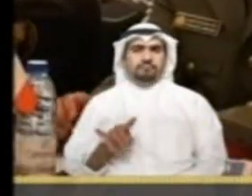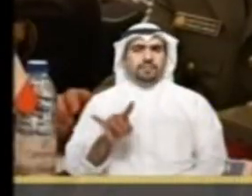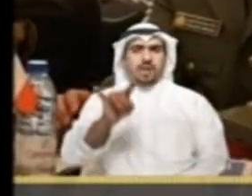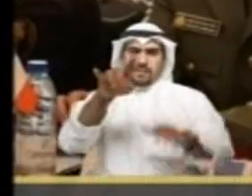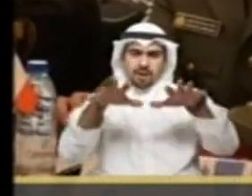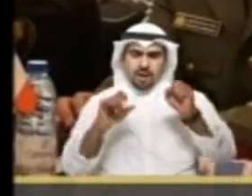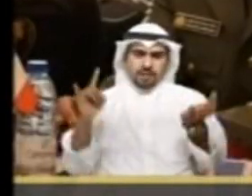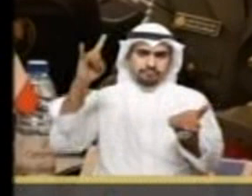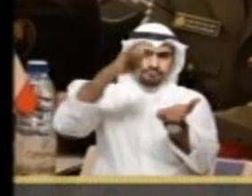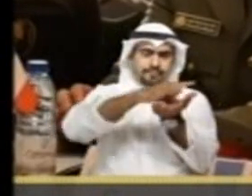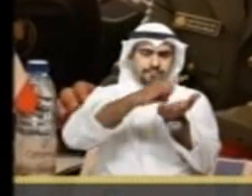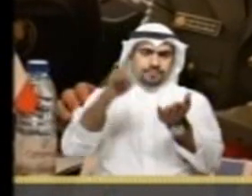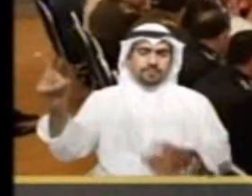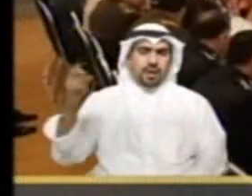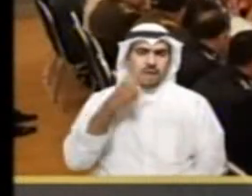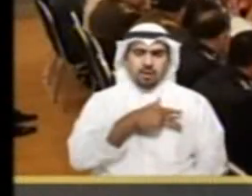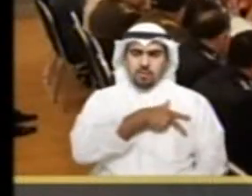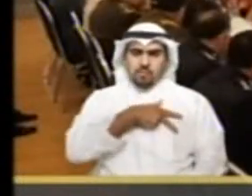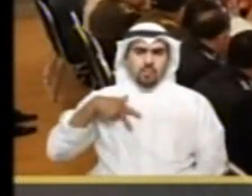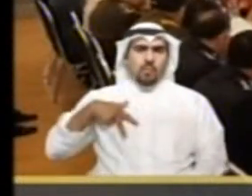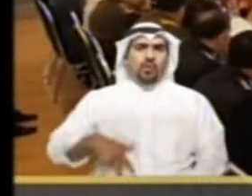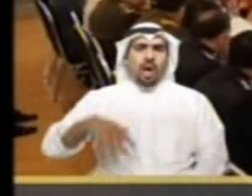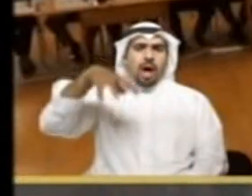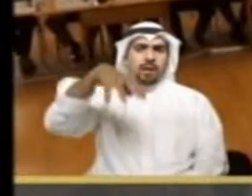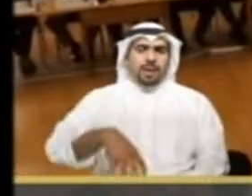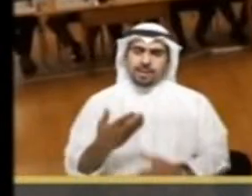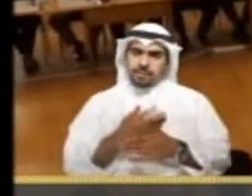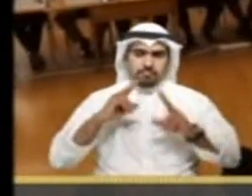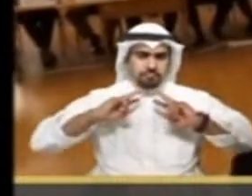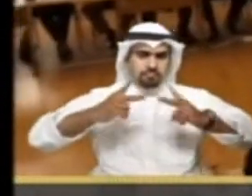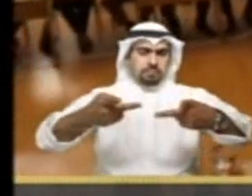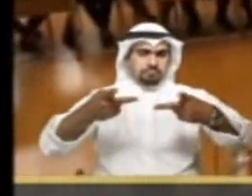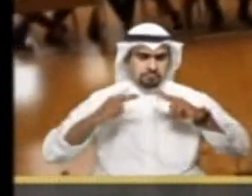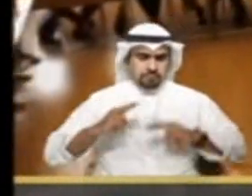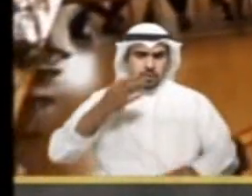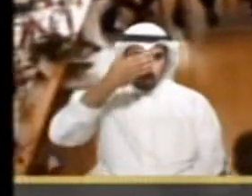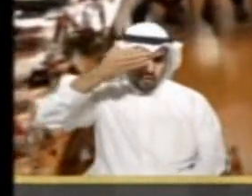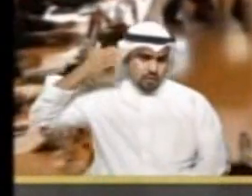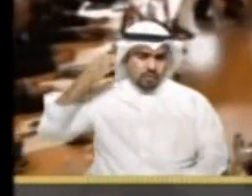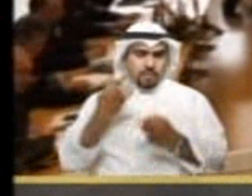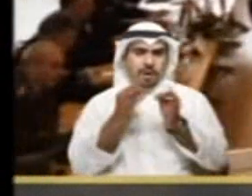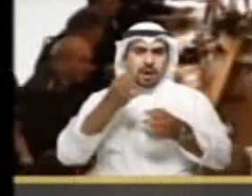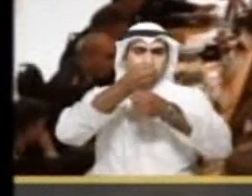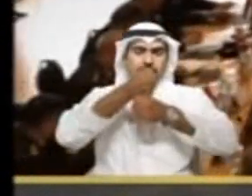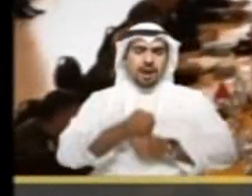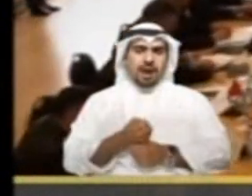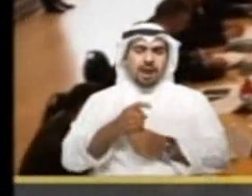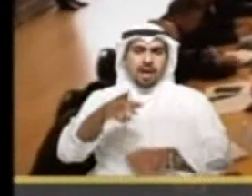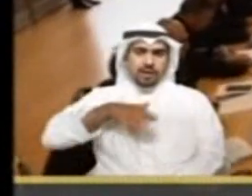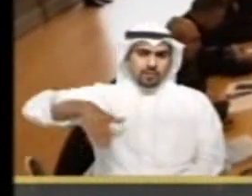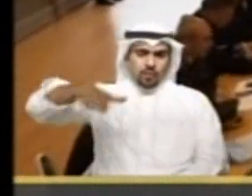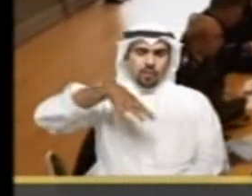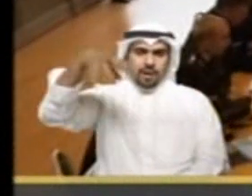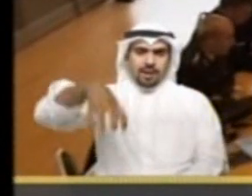الصديقة لمناقشة قنوات التعاون المشترك وتبادل الخبرات مع الحرس الوطني الجمهوري البرتغالي، حيث